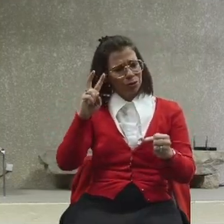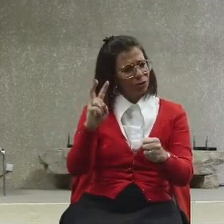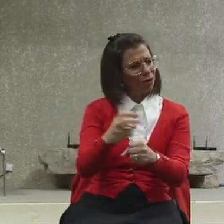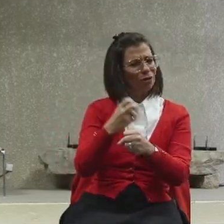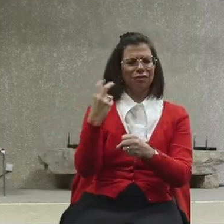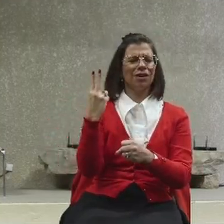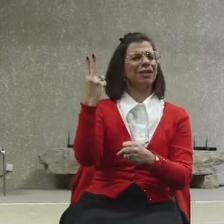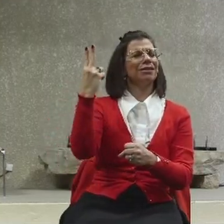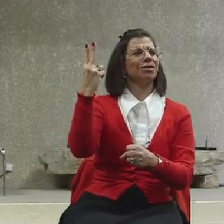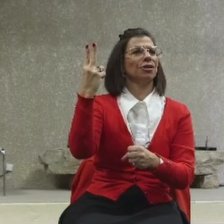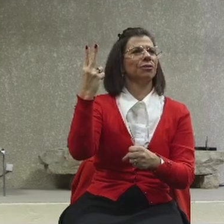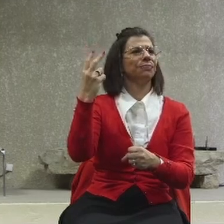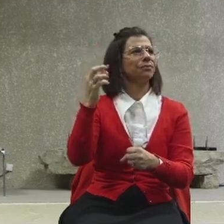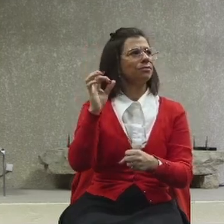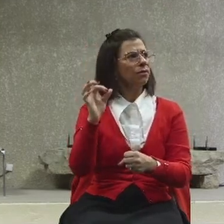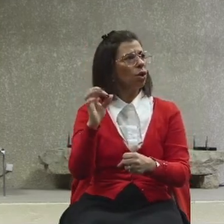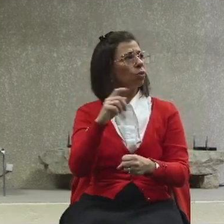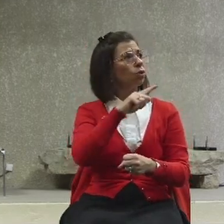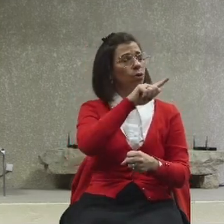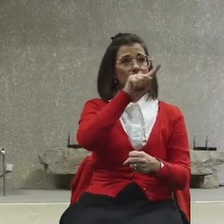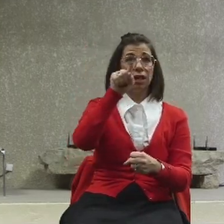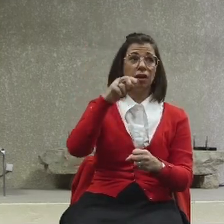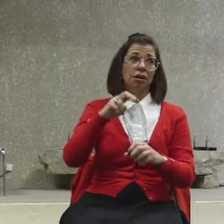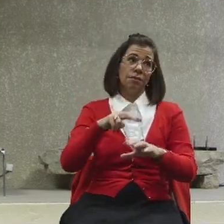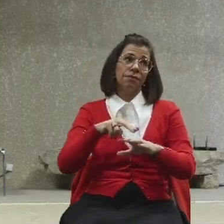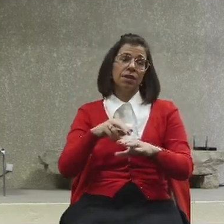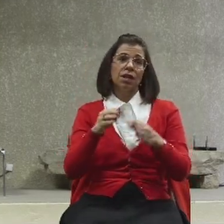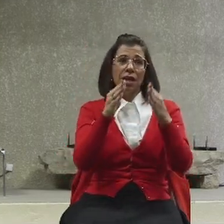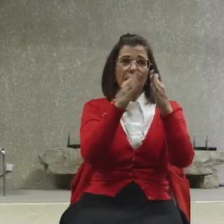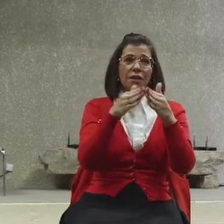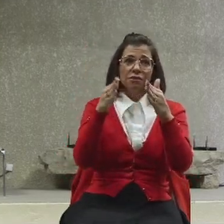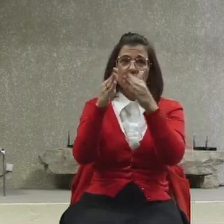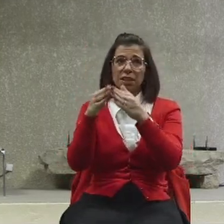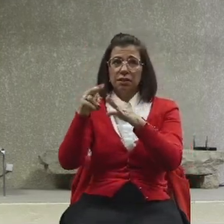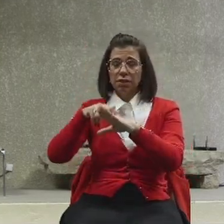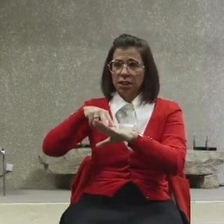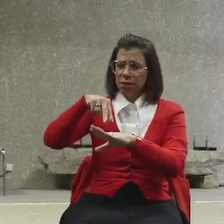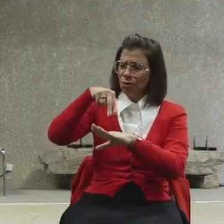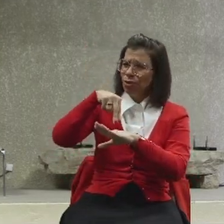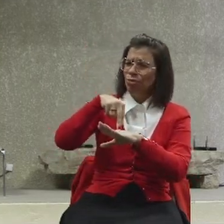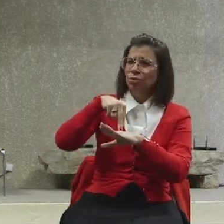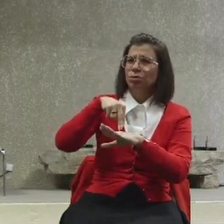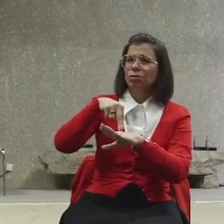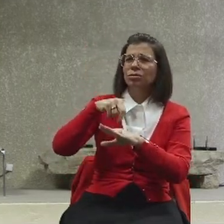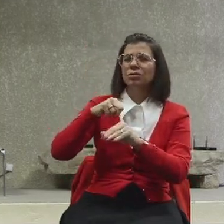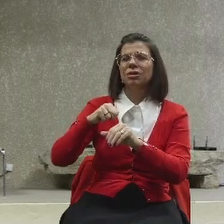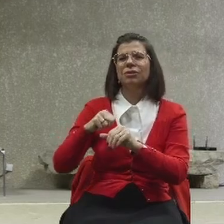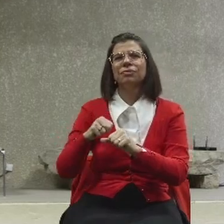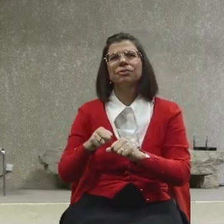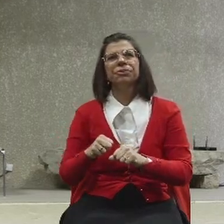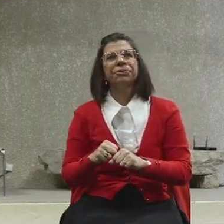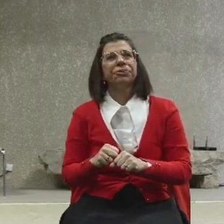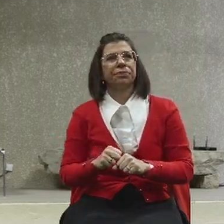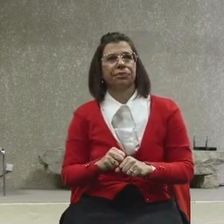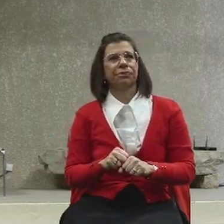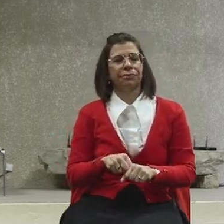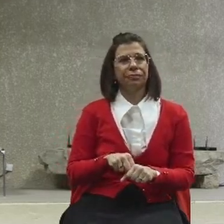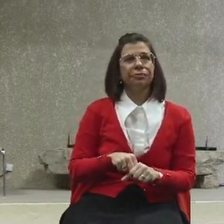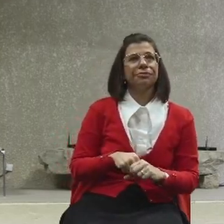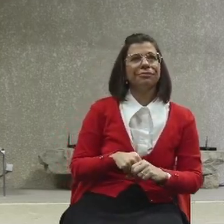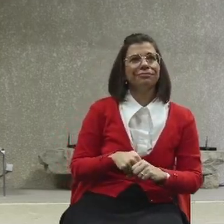révélation de ta mort et de ta résurrection, et de cette nouvelle nature que Dieu te donne, de cette position